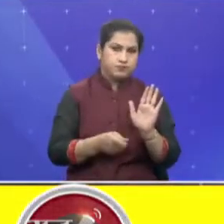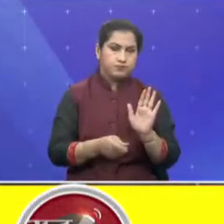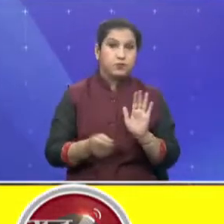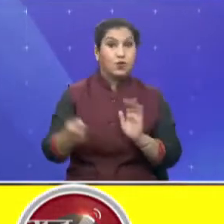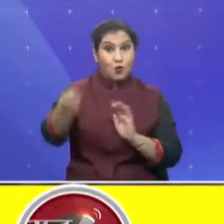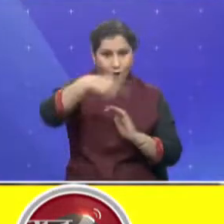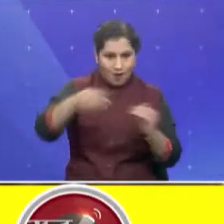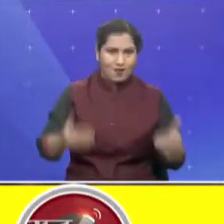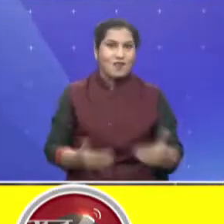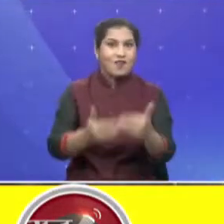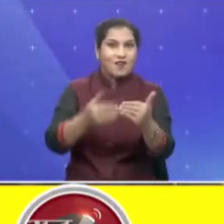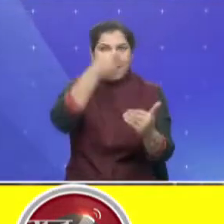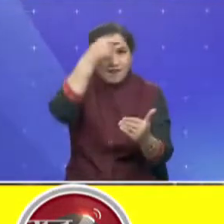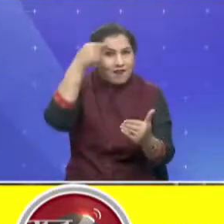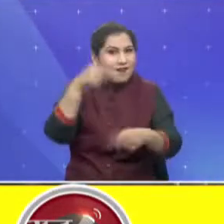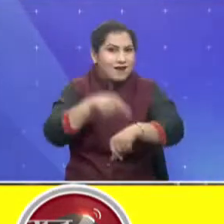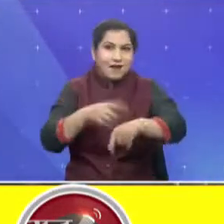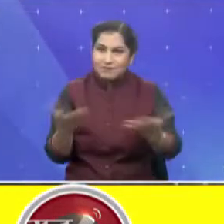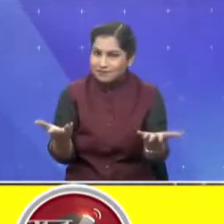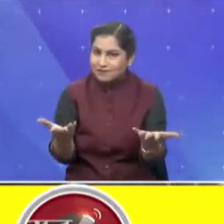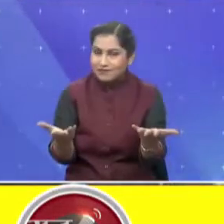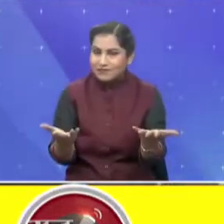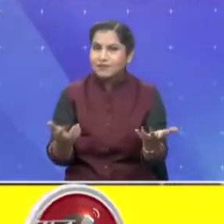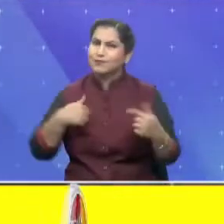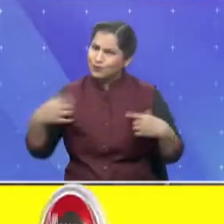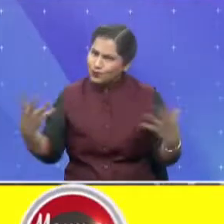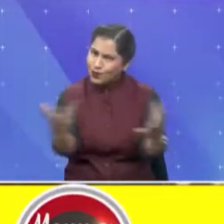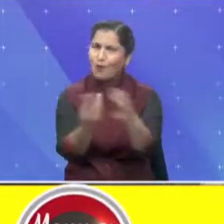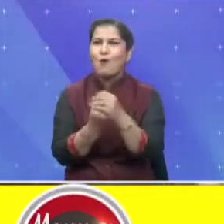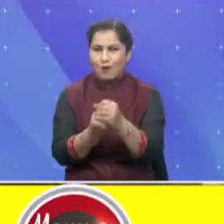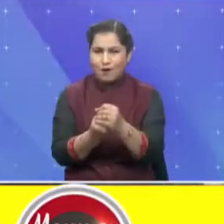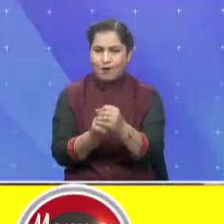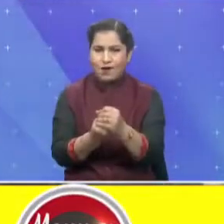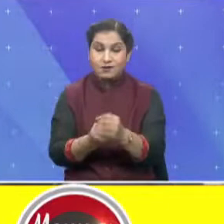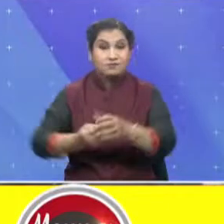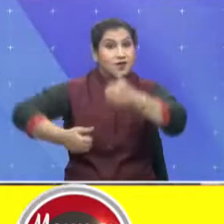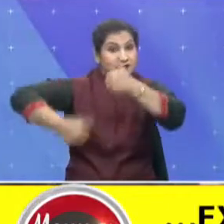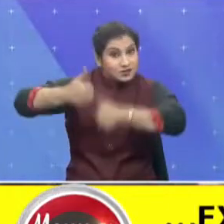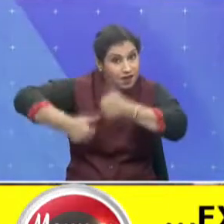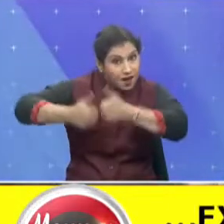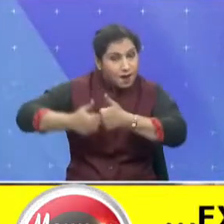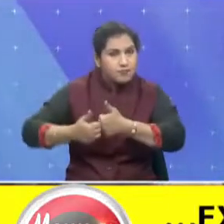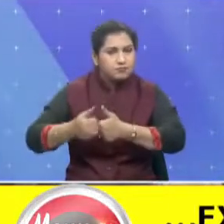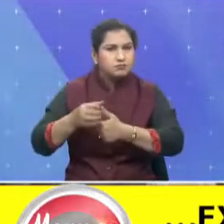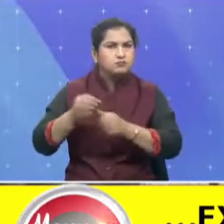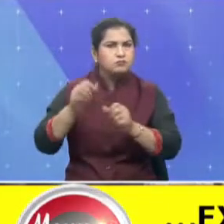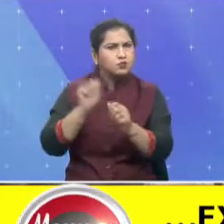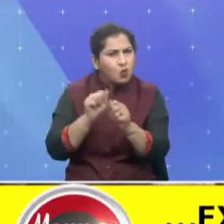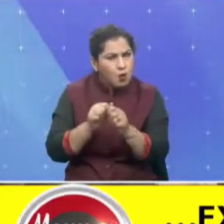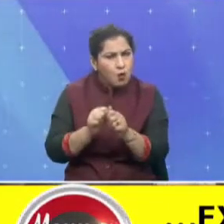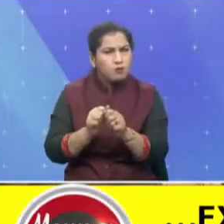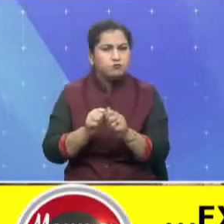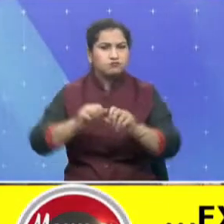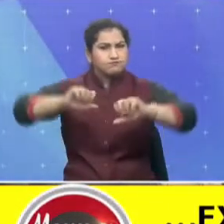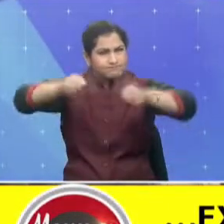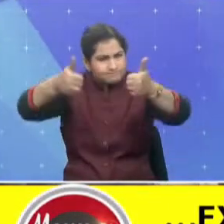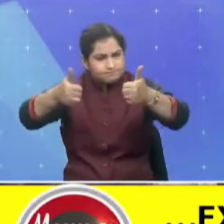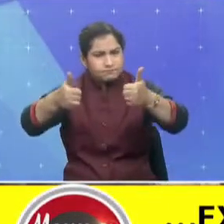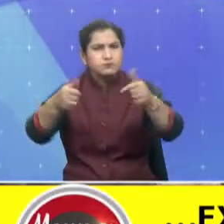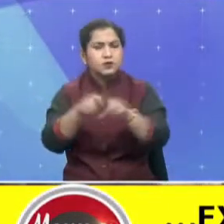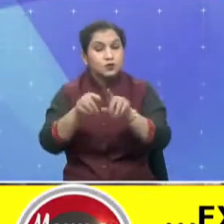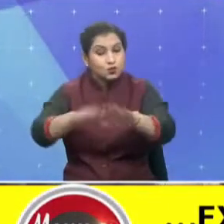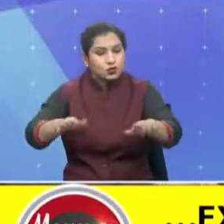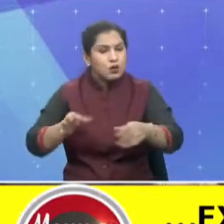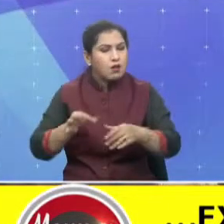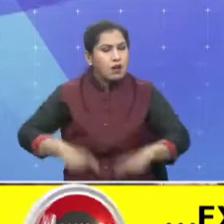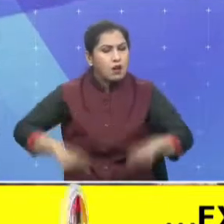आपसे मुलाकात करने का मौका मिलेगा। हम सब मिलकर परीक्षा, करियर, सफलता और